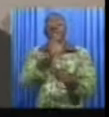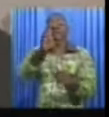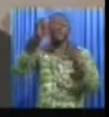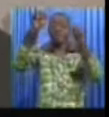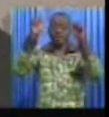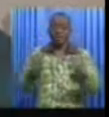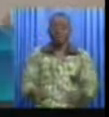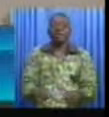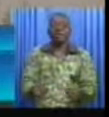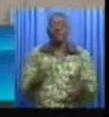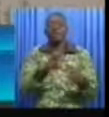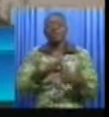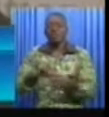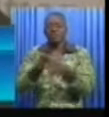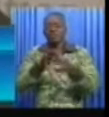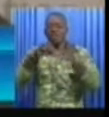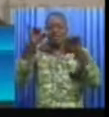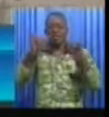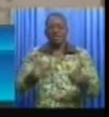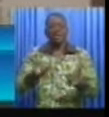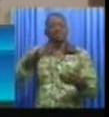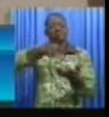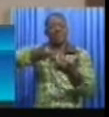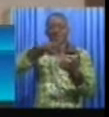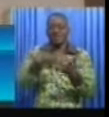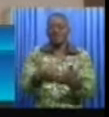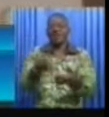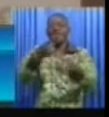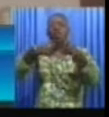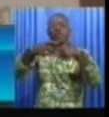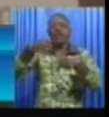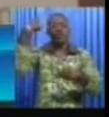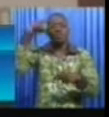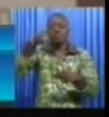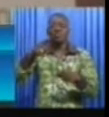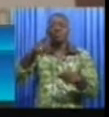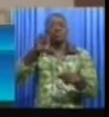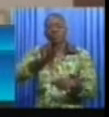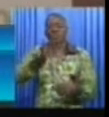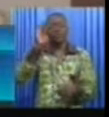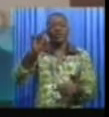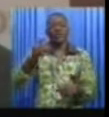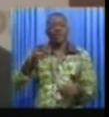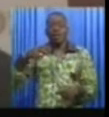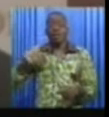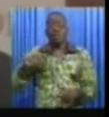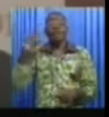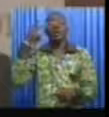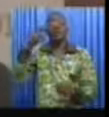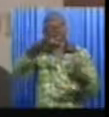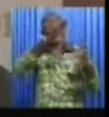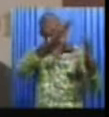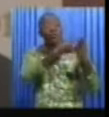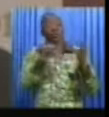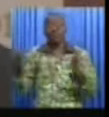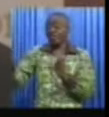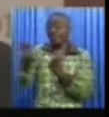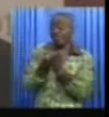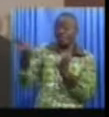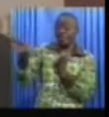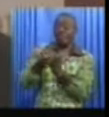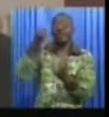La coopération ne doit pas rester que dans le sens où on vient au Maroc pour faire des coproductions. Non, pour moi, il faut copier ça et faire en sorte que dans chaque